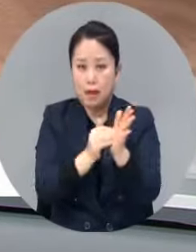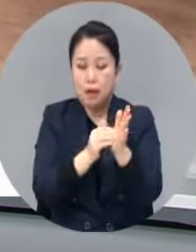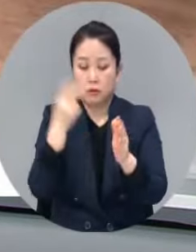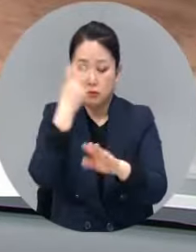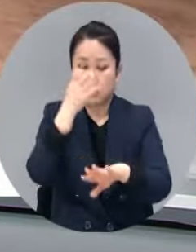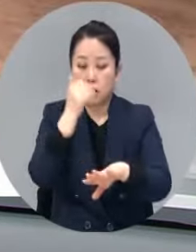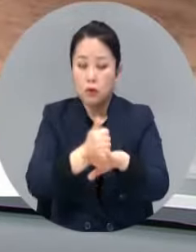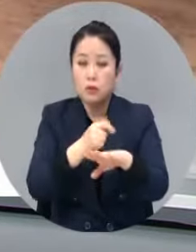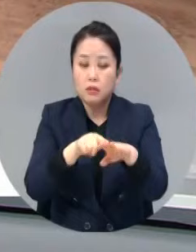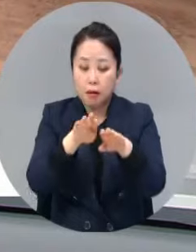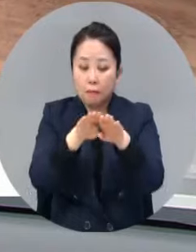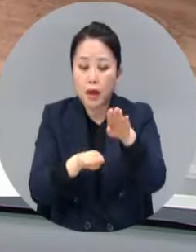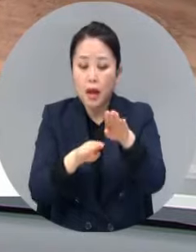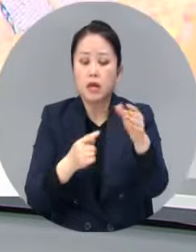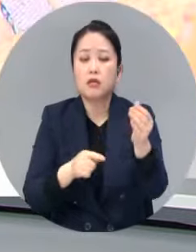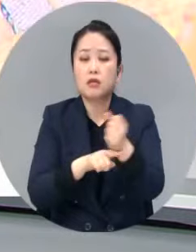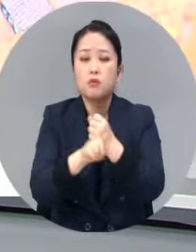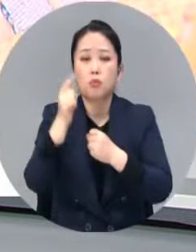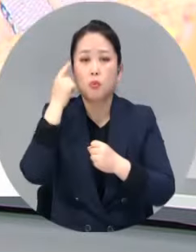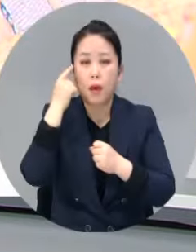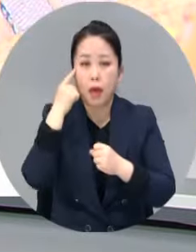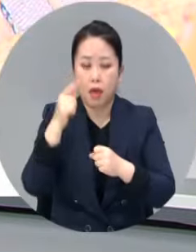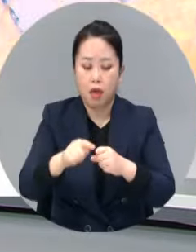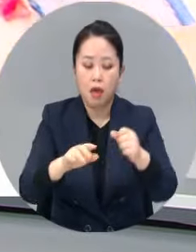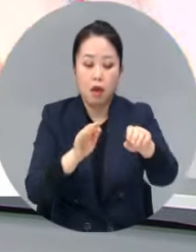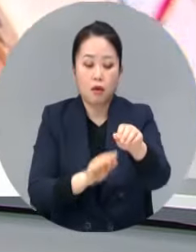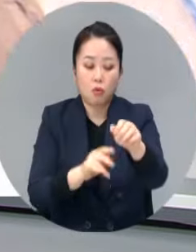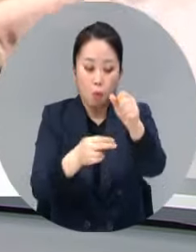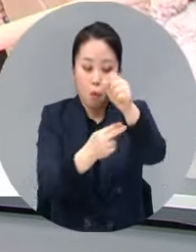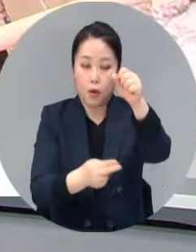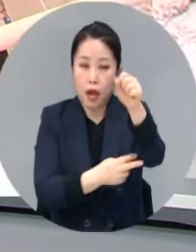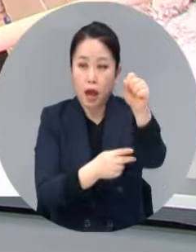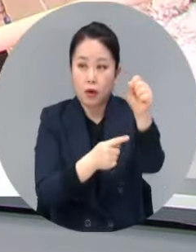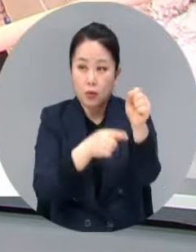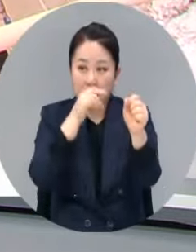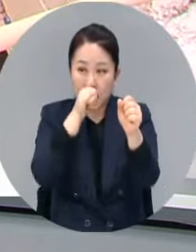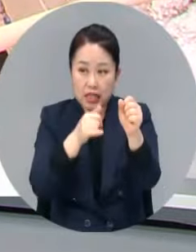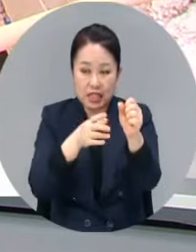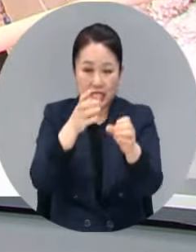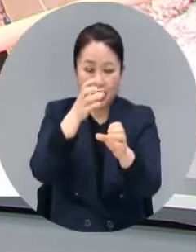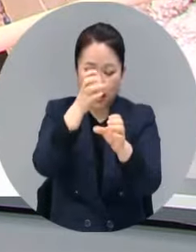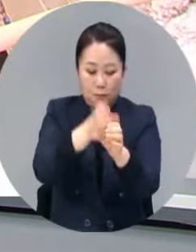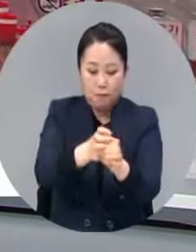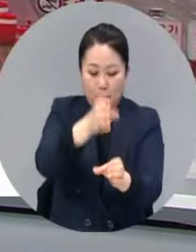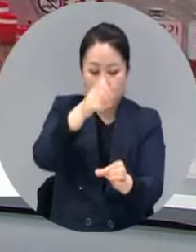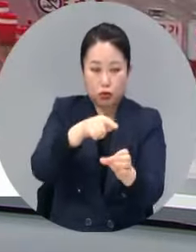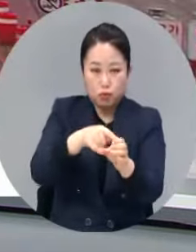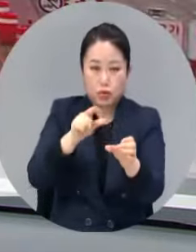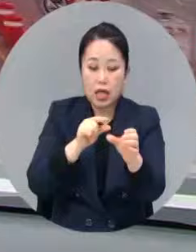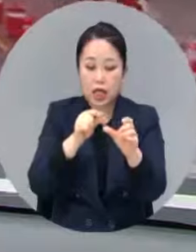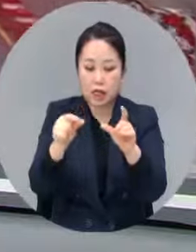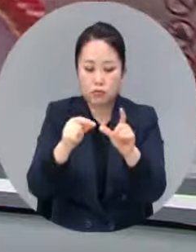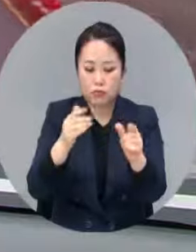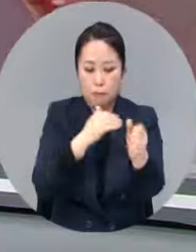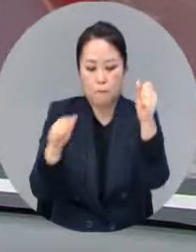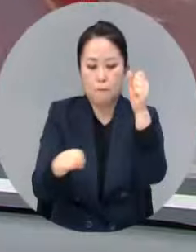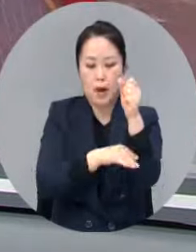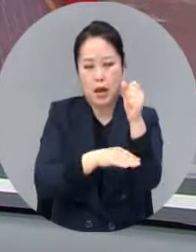결과 단차는 고가교를 지탱하는 말뚝 일부를 잘라내면서 생긴 걸로 확인됐습니다. 조민희 기자가